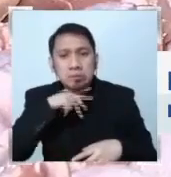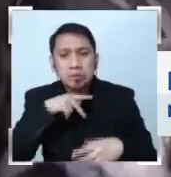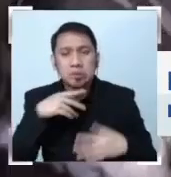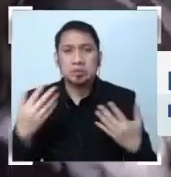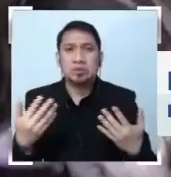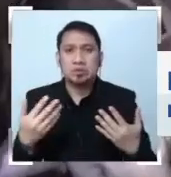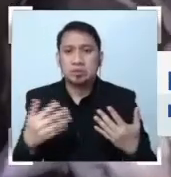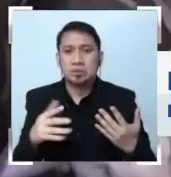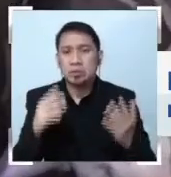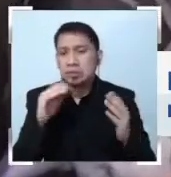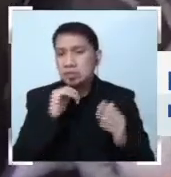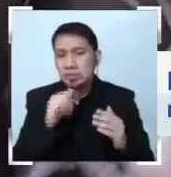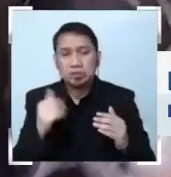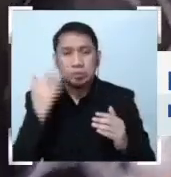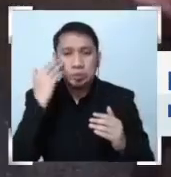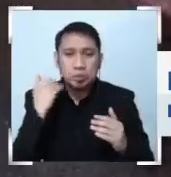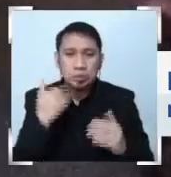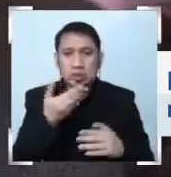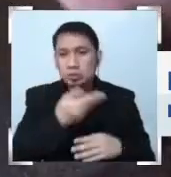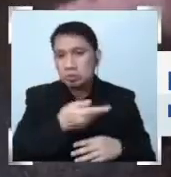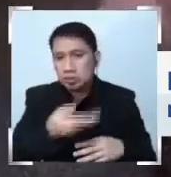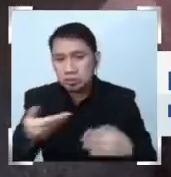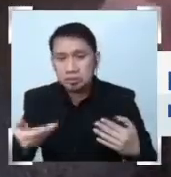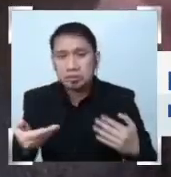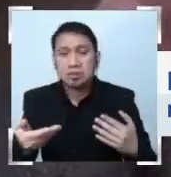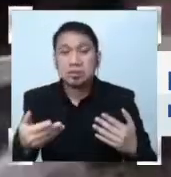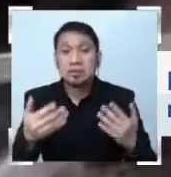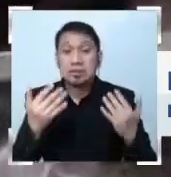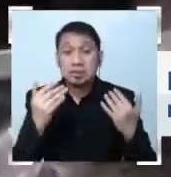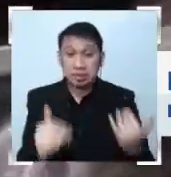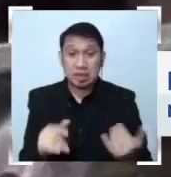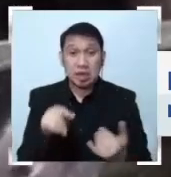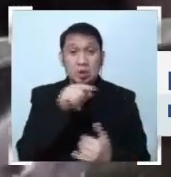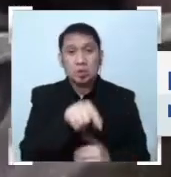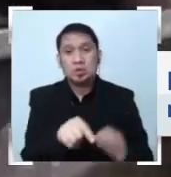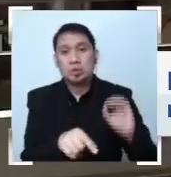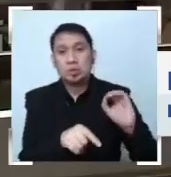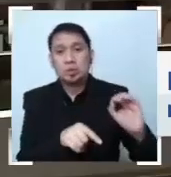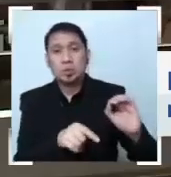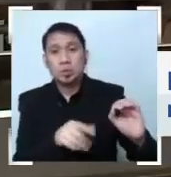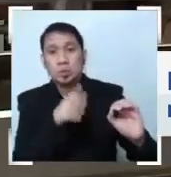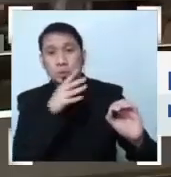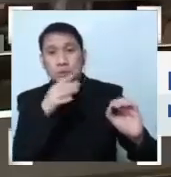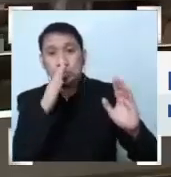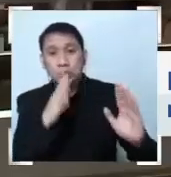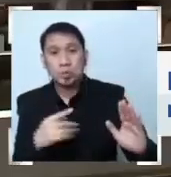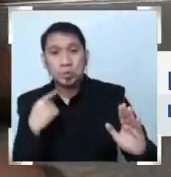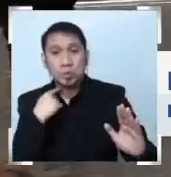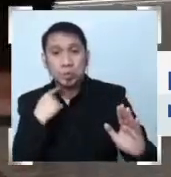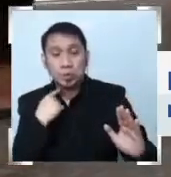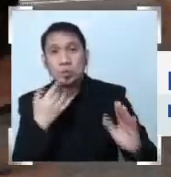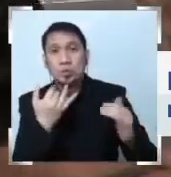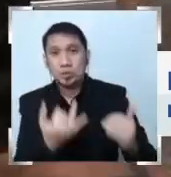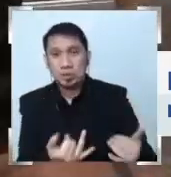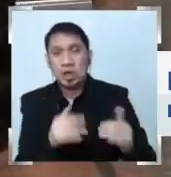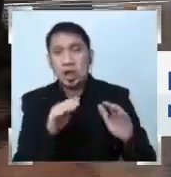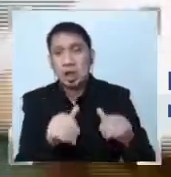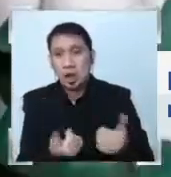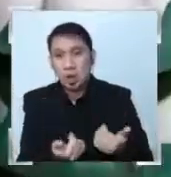supply. Sabi ng DA, nasa pa siya ng mga hog raisers at traders na i-regulate ang pagbibenta ng karneng baboy sa